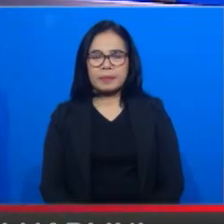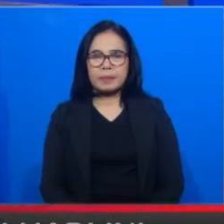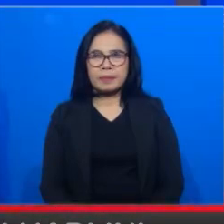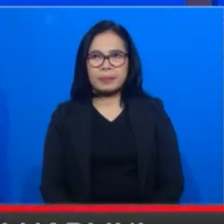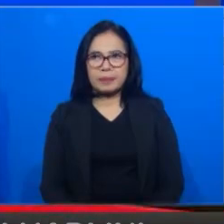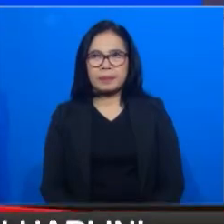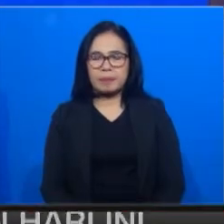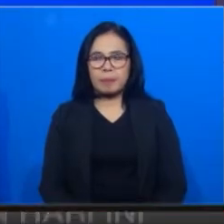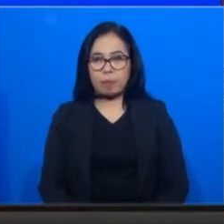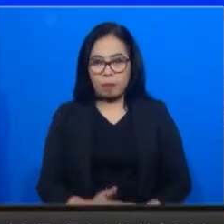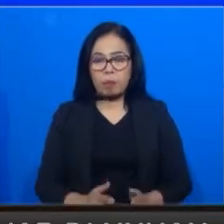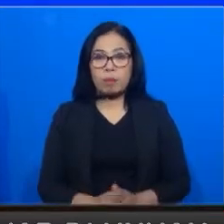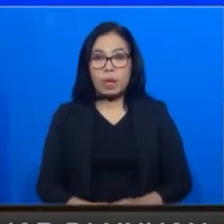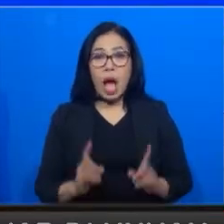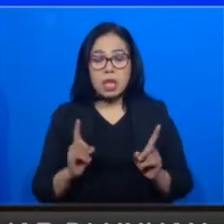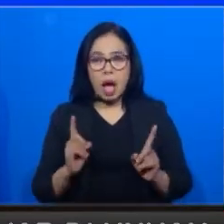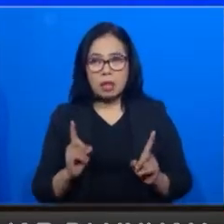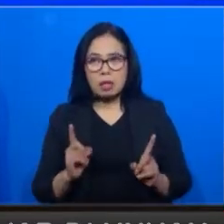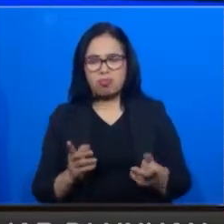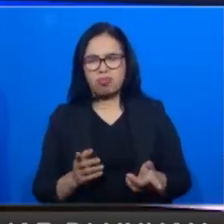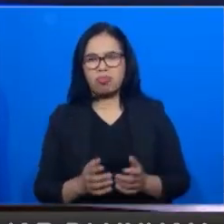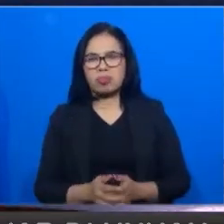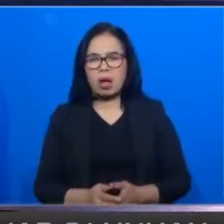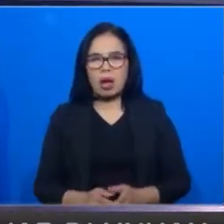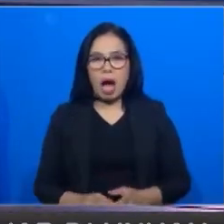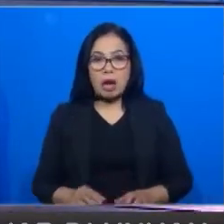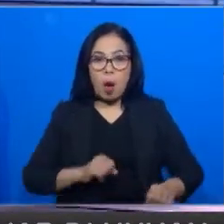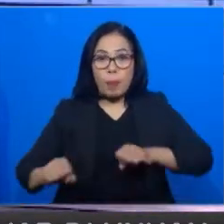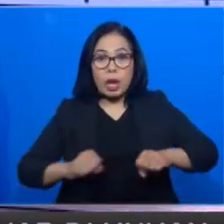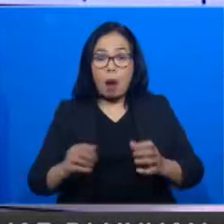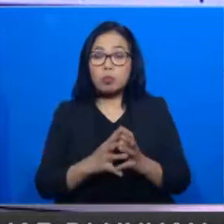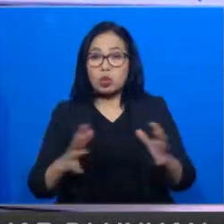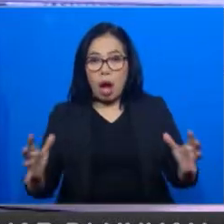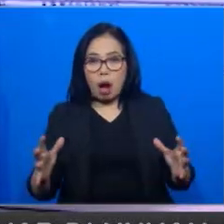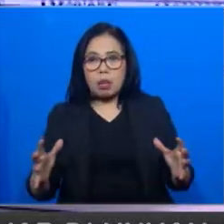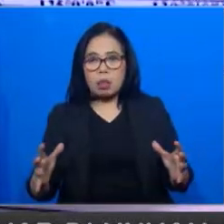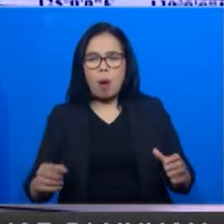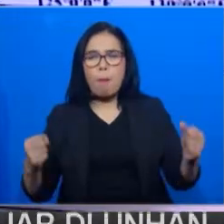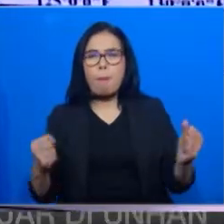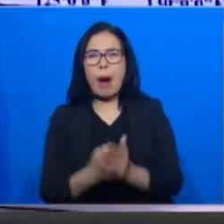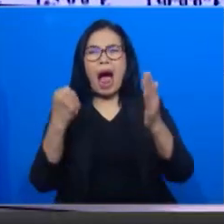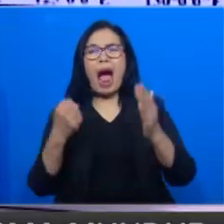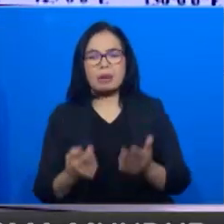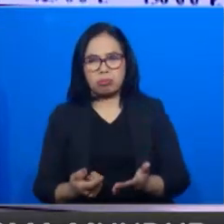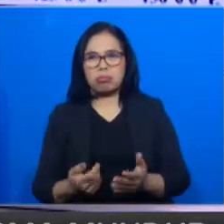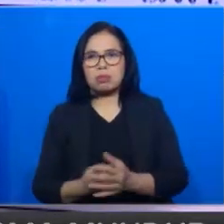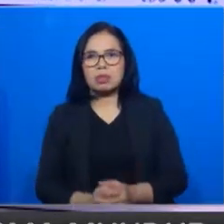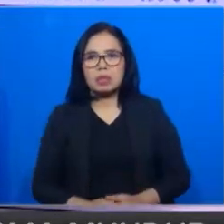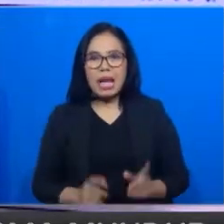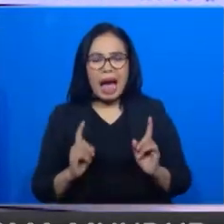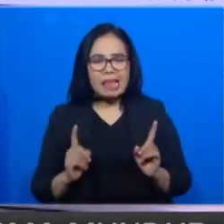Mengantisipasi terjadi gempa megatrust disertai tsunami di pesisir selatan Pulau Jawa, ratusan warga di Cilacap mengikuti simulasi tanggap